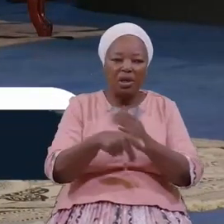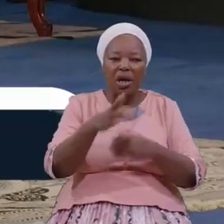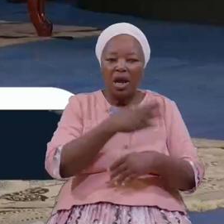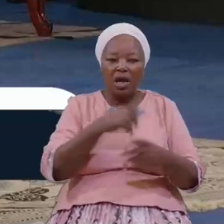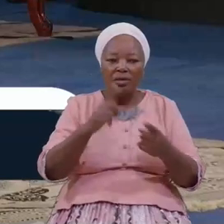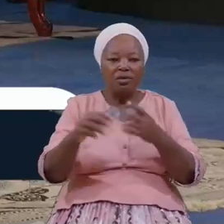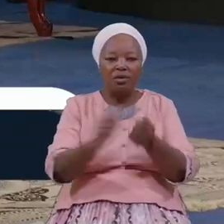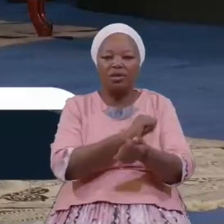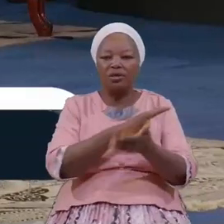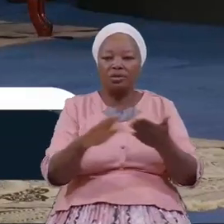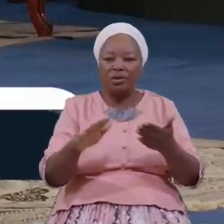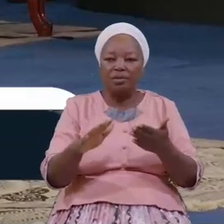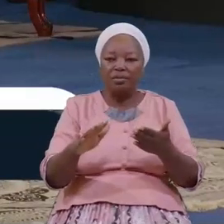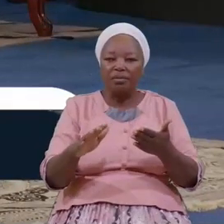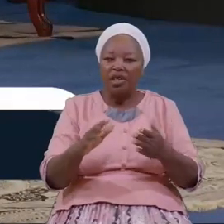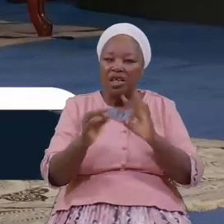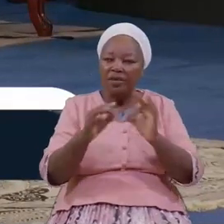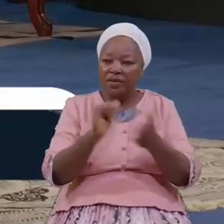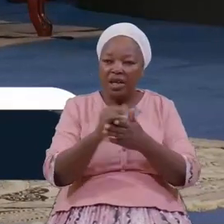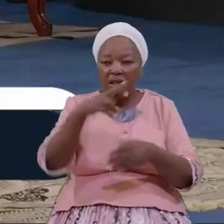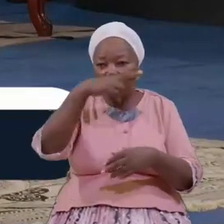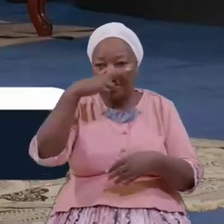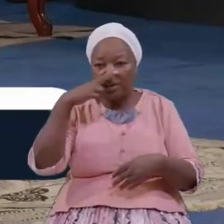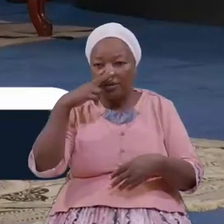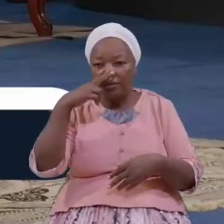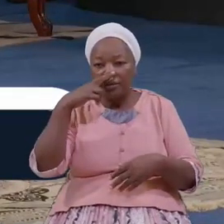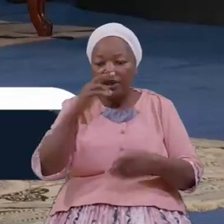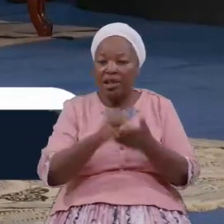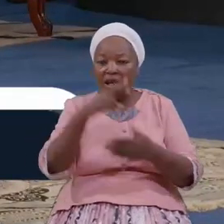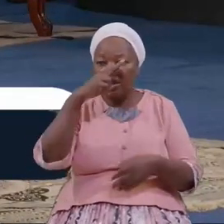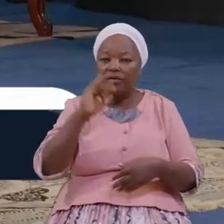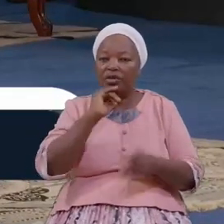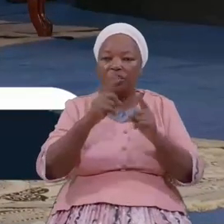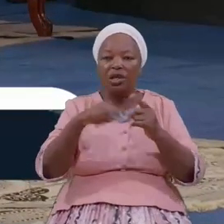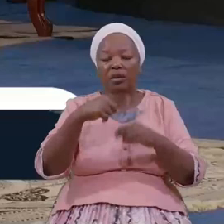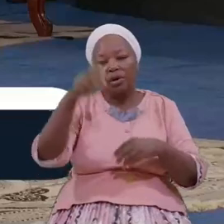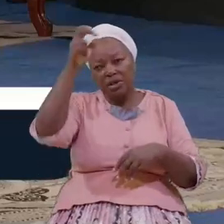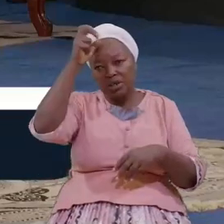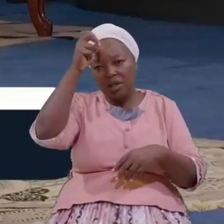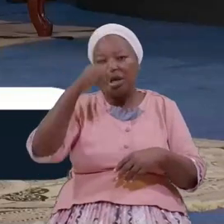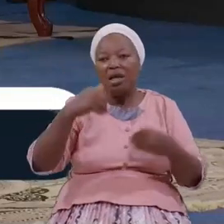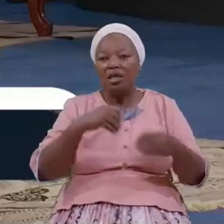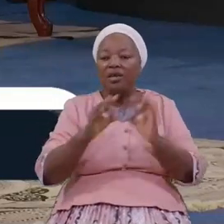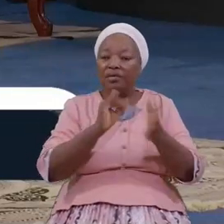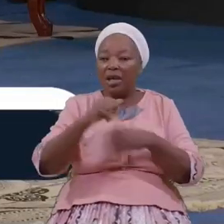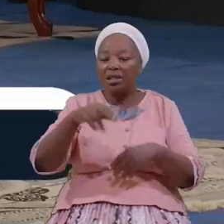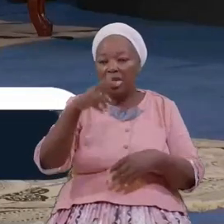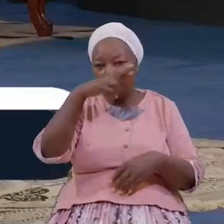égorger et détruire. » Le voleur, là, il s'agit de Satan. Et s'il vous a